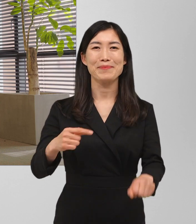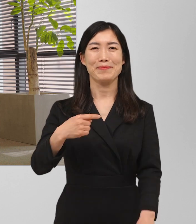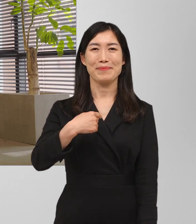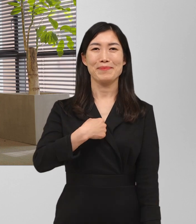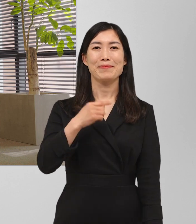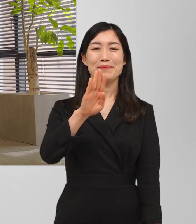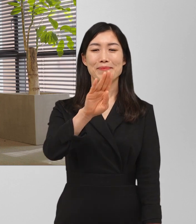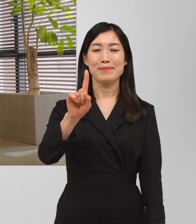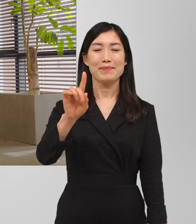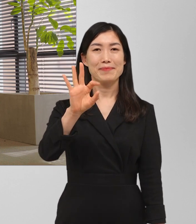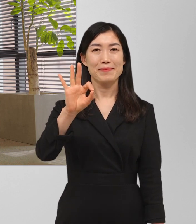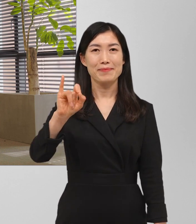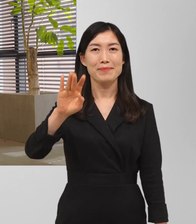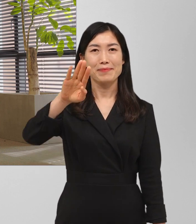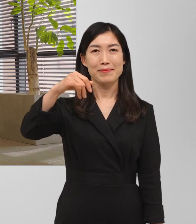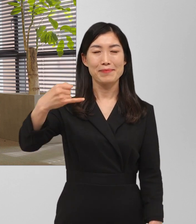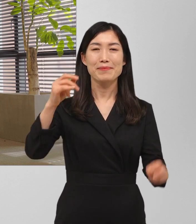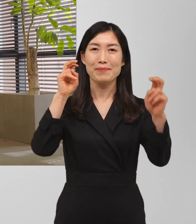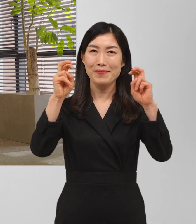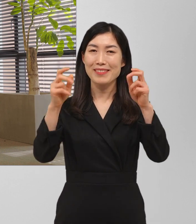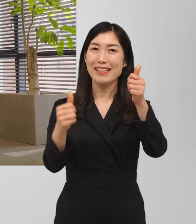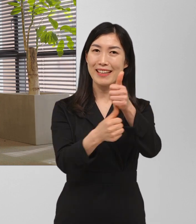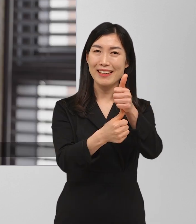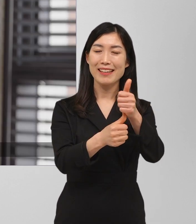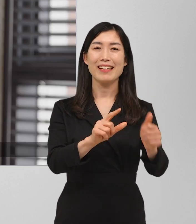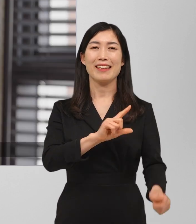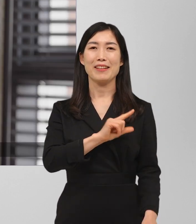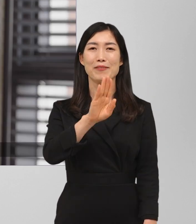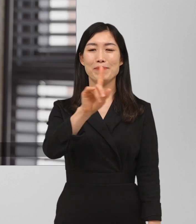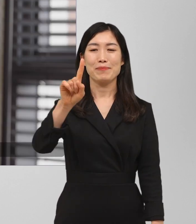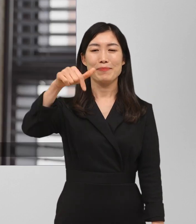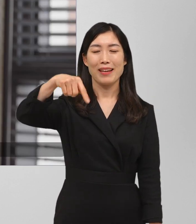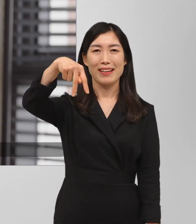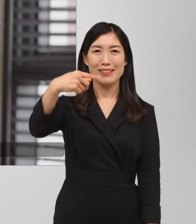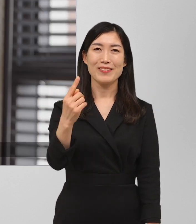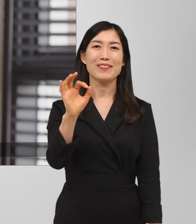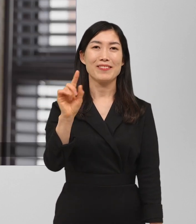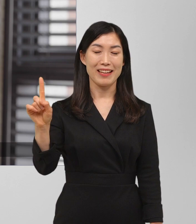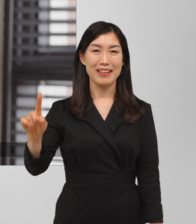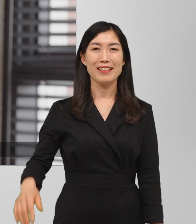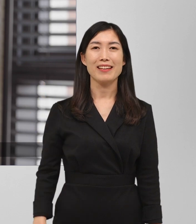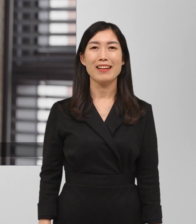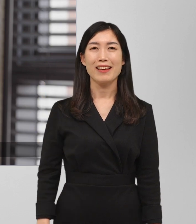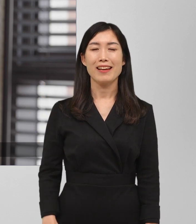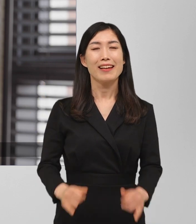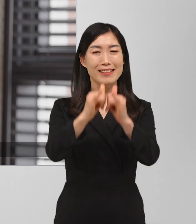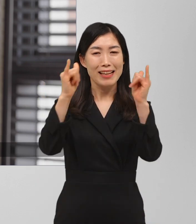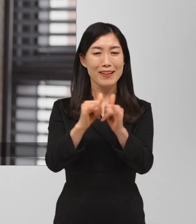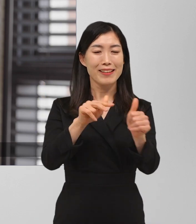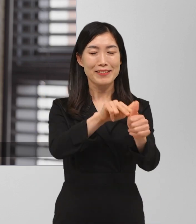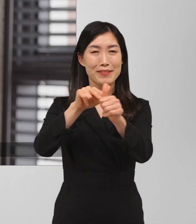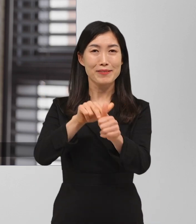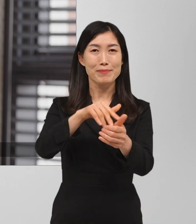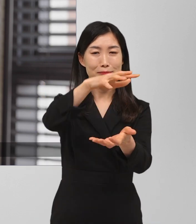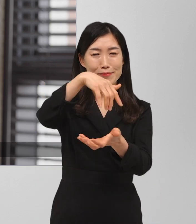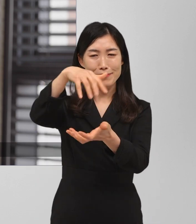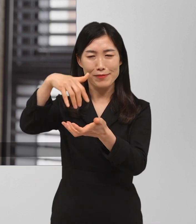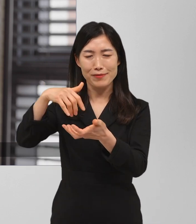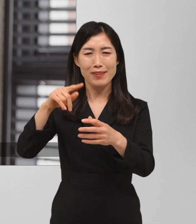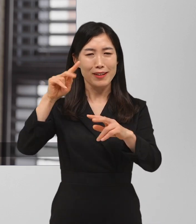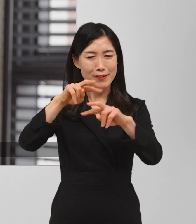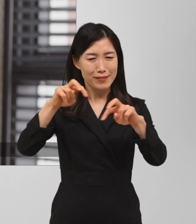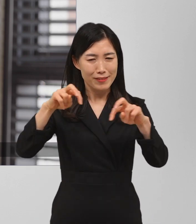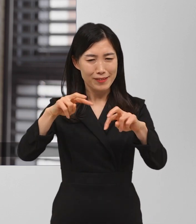안녕하십니까. 저는 바이브 컴퍼니 부사장 박수아입니다. 저는 데이터를 통해 세상을 분석하고 결과를 도출하는 일을